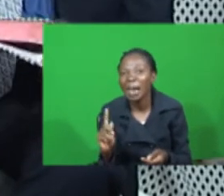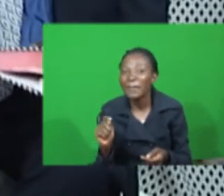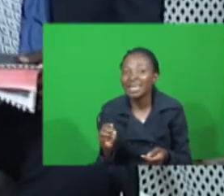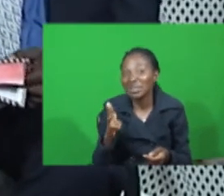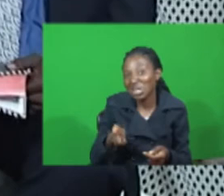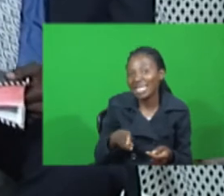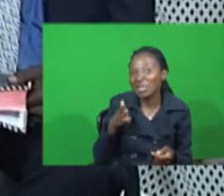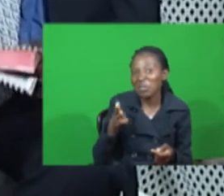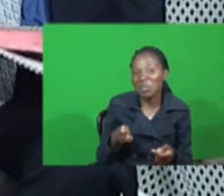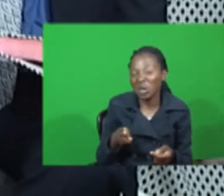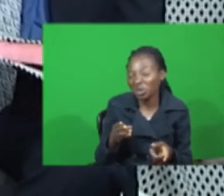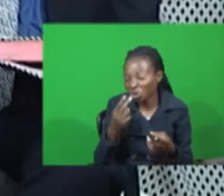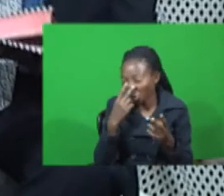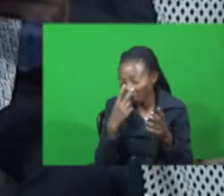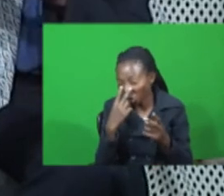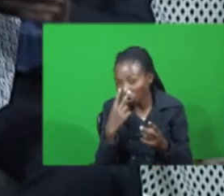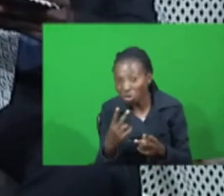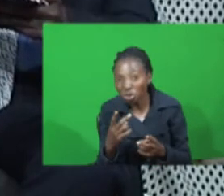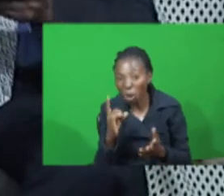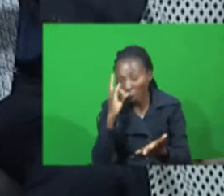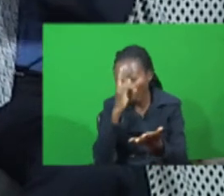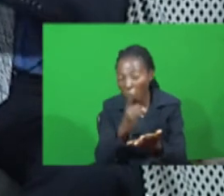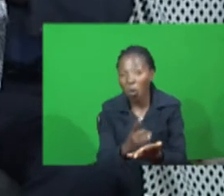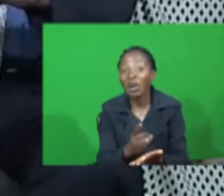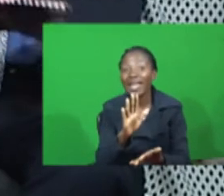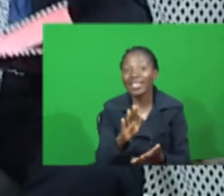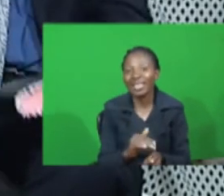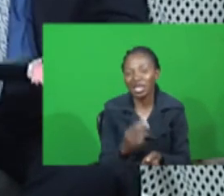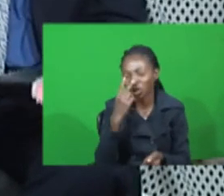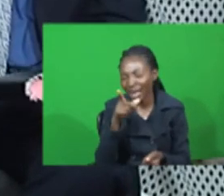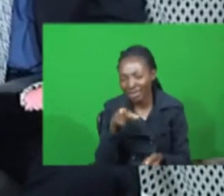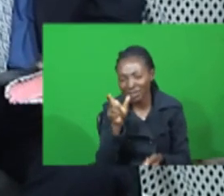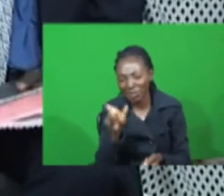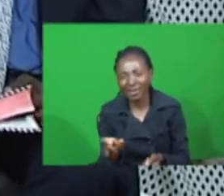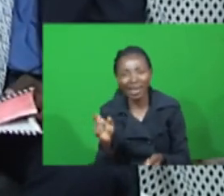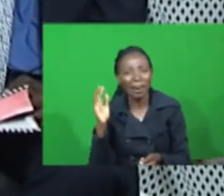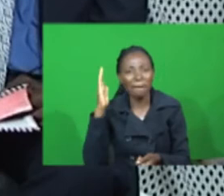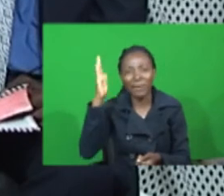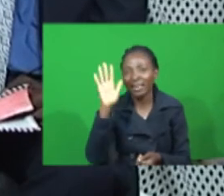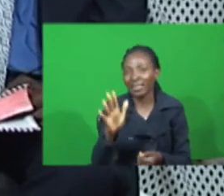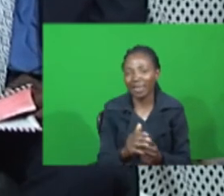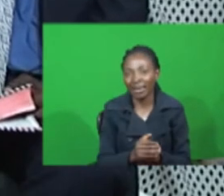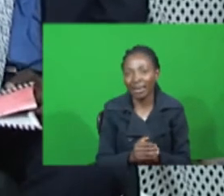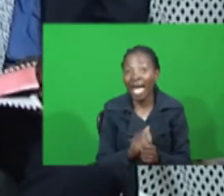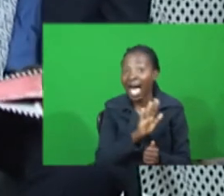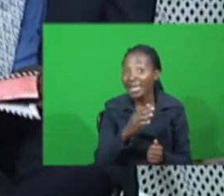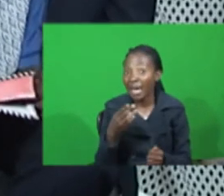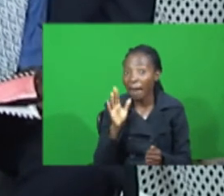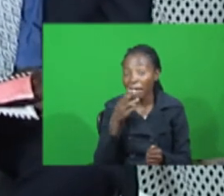twechiremerera tunoratidza kuti kwekuti ndiye Judha uya munhu mukuru uya ari kuuya ndakaona kana vamwe wechikuru anenge